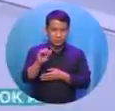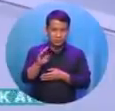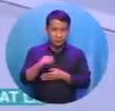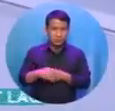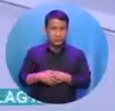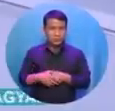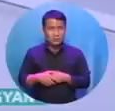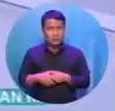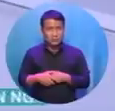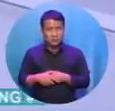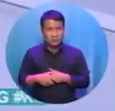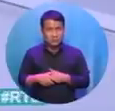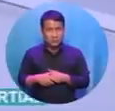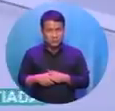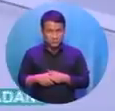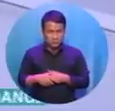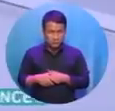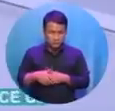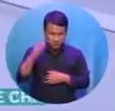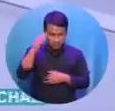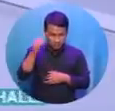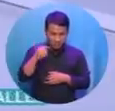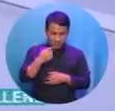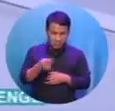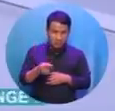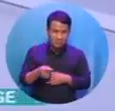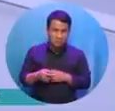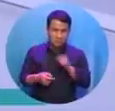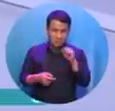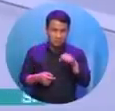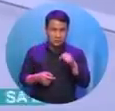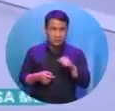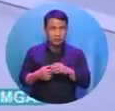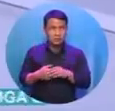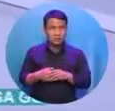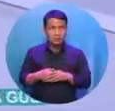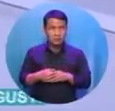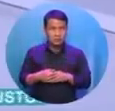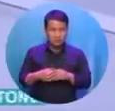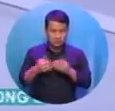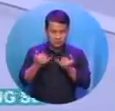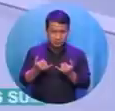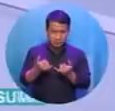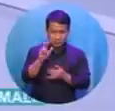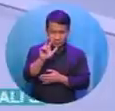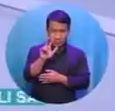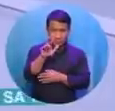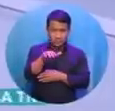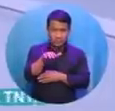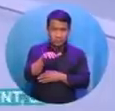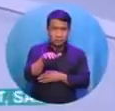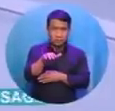Lynn. Hello po, Sir Rapi. Sige po. Ngayon pong 3 o'clock.